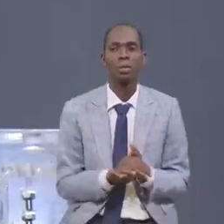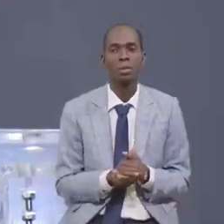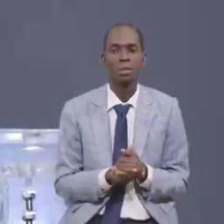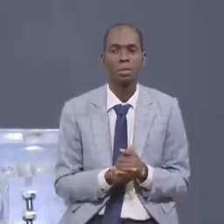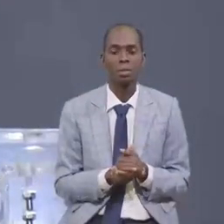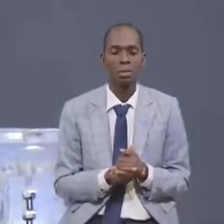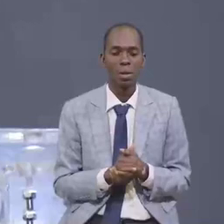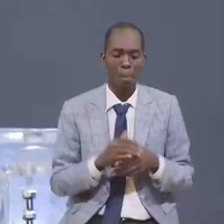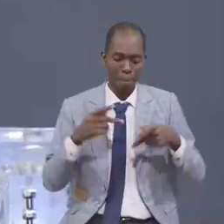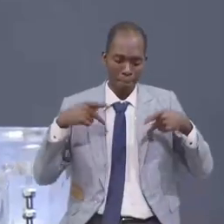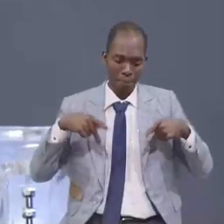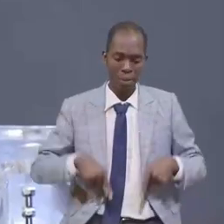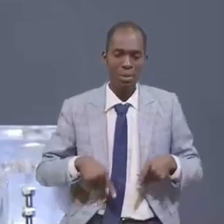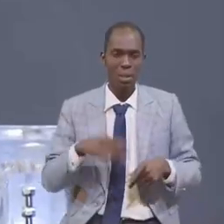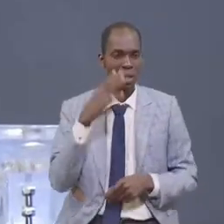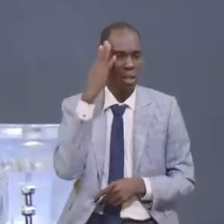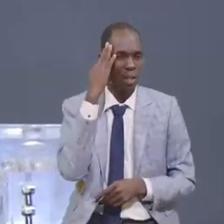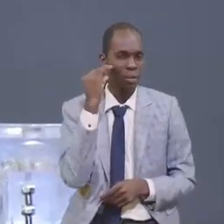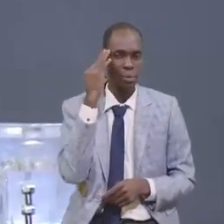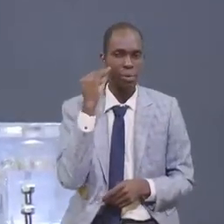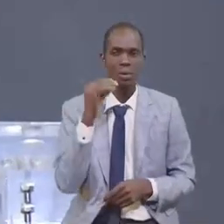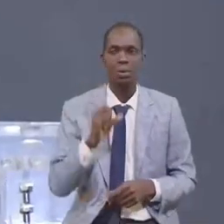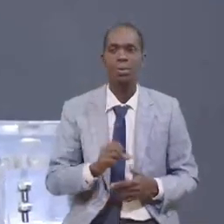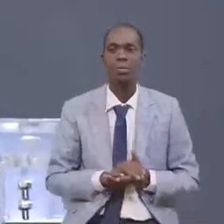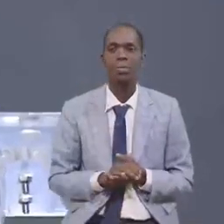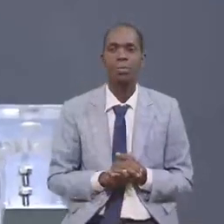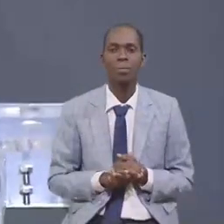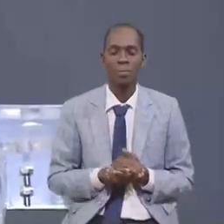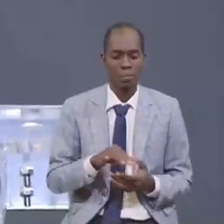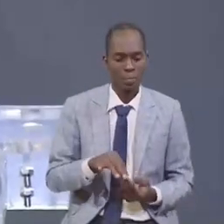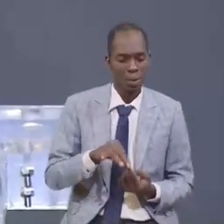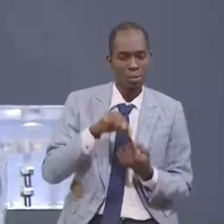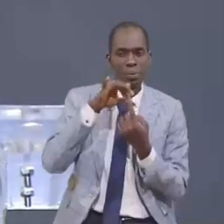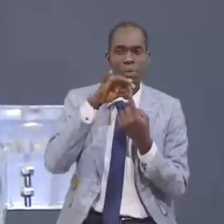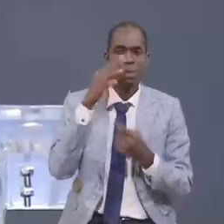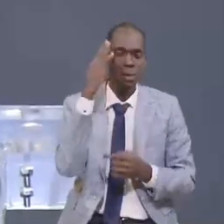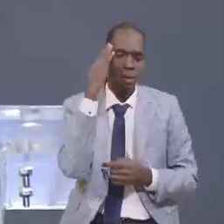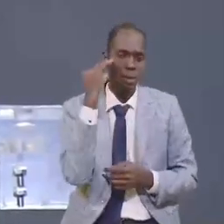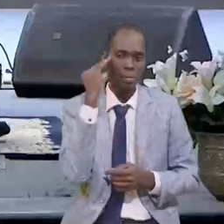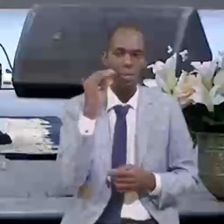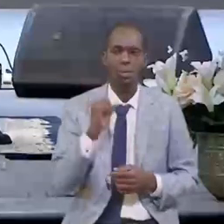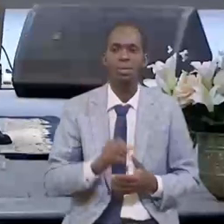Les expériences personnelles. Les expériences particulières.